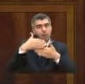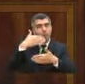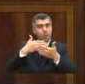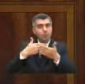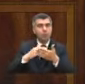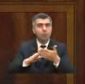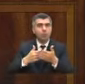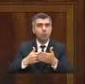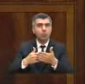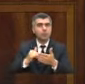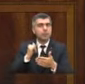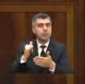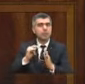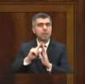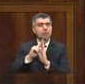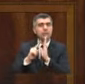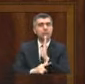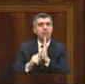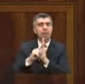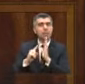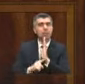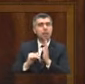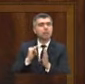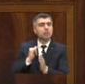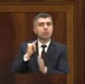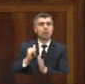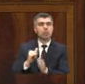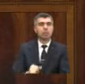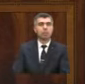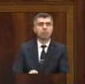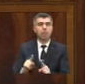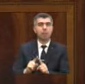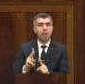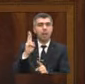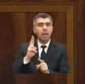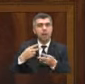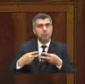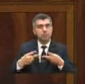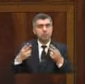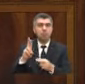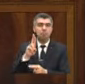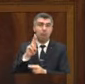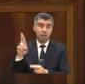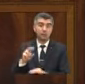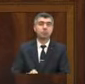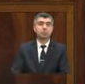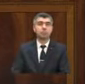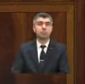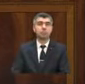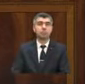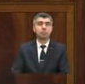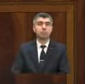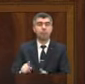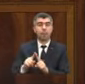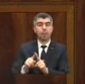كل أسبوعين تقريبا كان عنه، وقد أعلن الأسبوع الماضي عن إطلاق بعد إذن جلالة الملك عن إطلاق